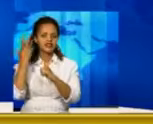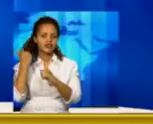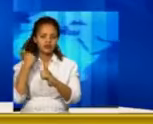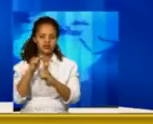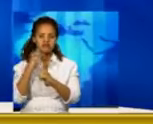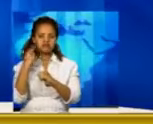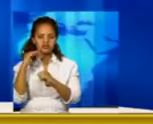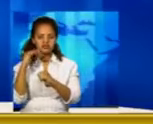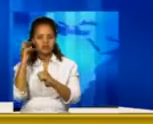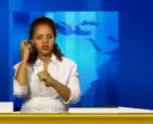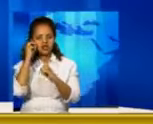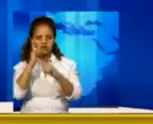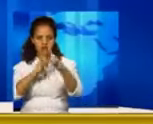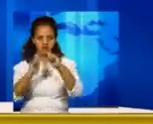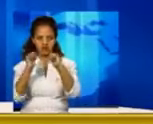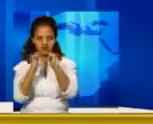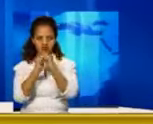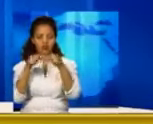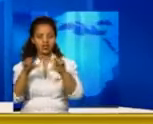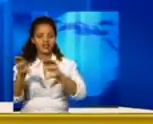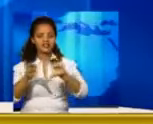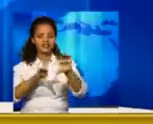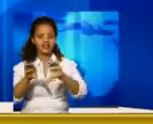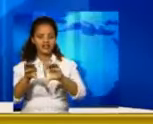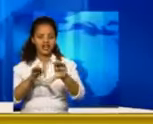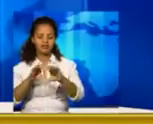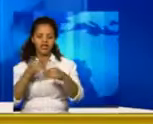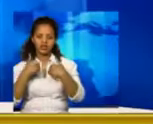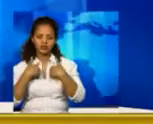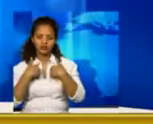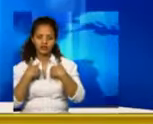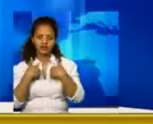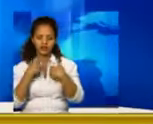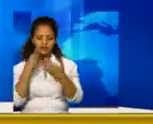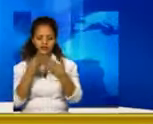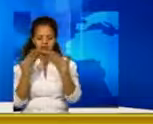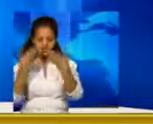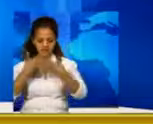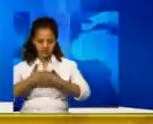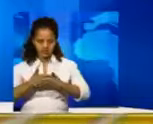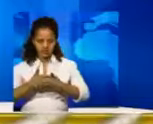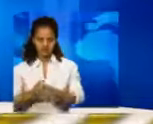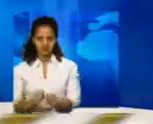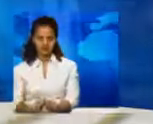አጀና ደግሞ በምልክት ቋንቋዎች አብራን ቆይታ አድርጋለች። በያላችሁበት መልካም ምሽት።